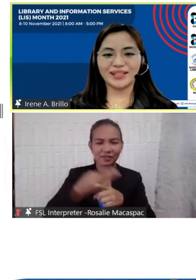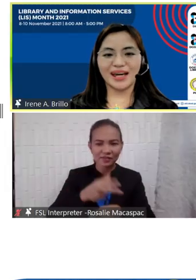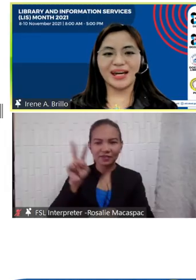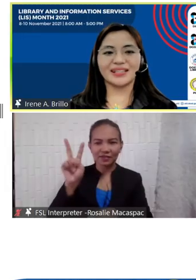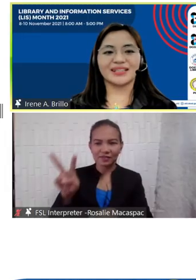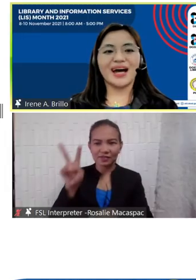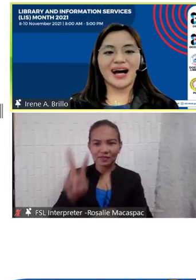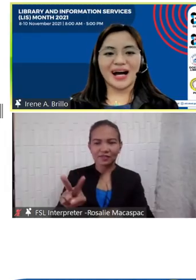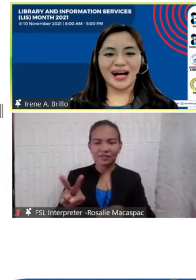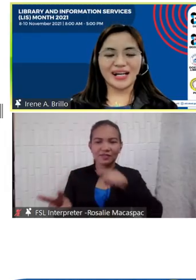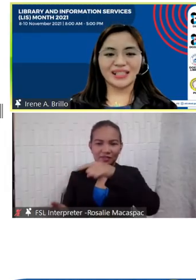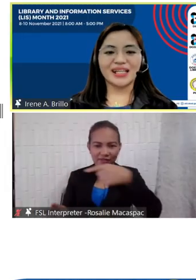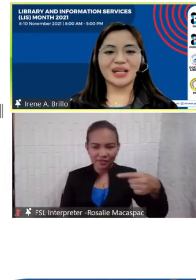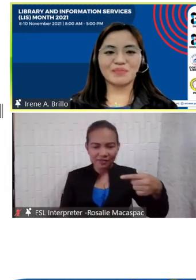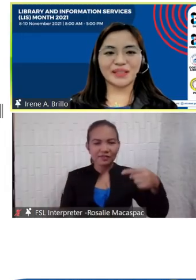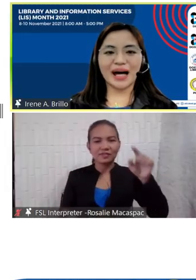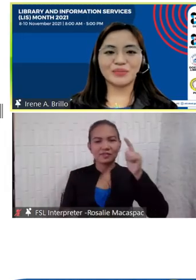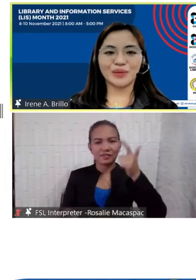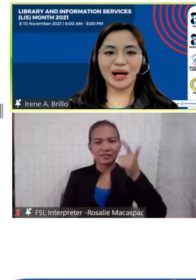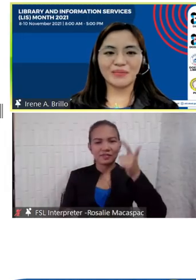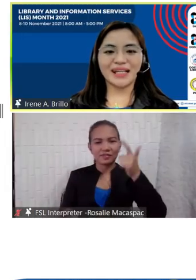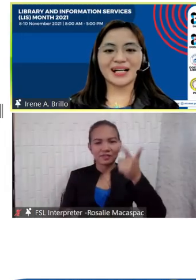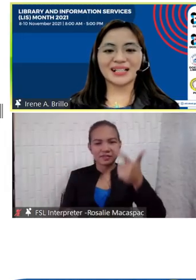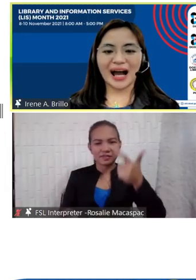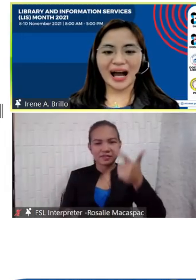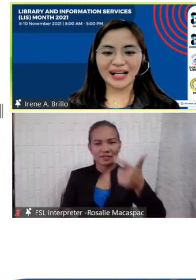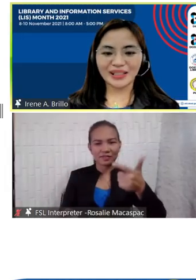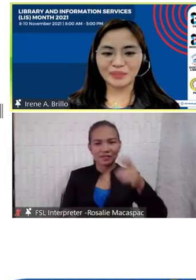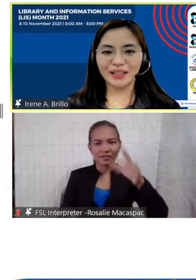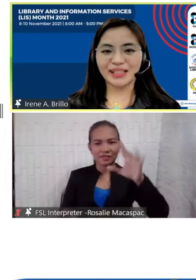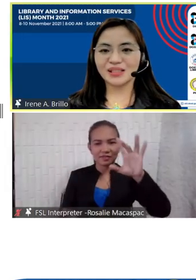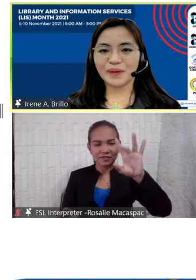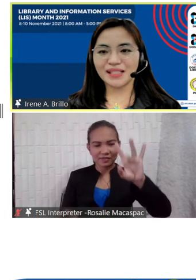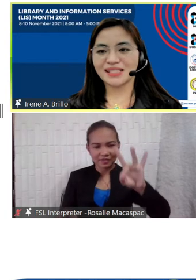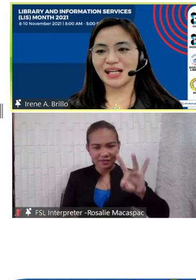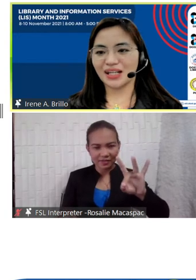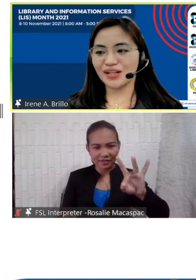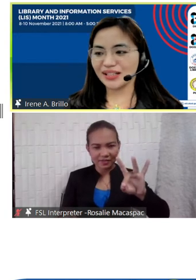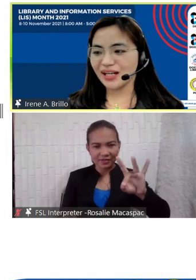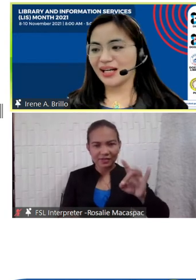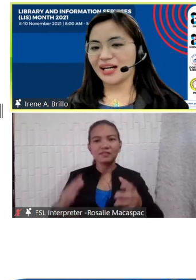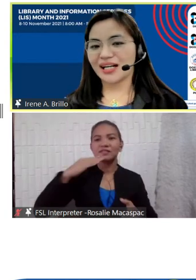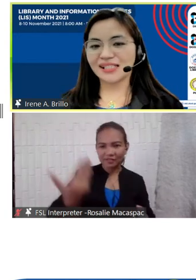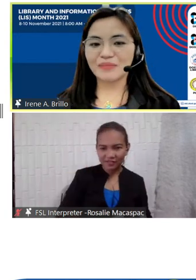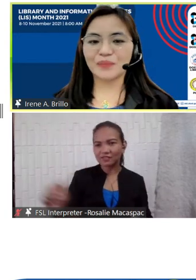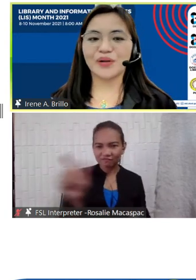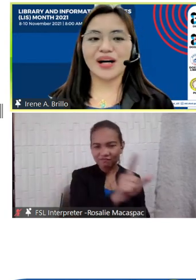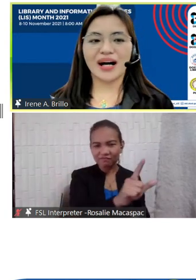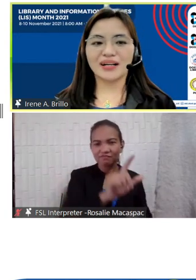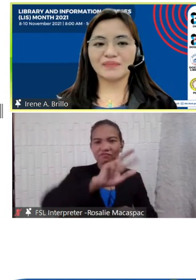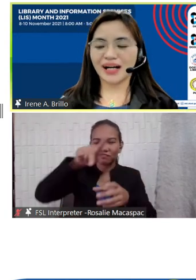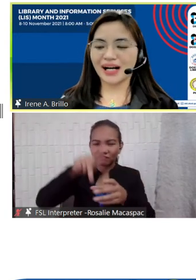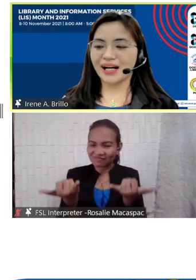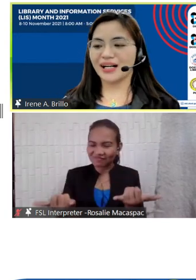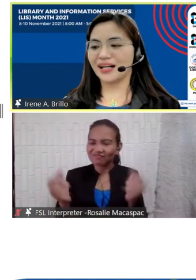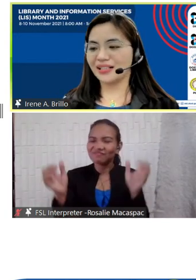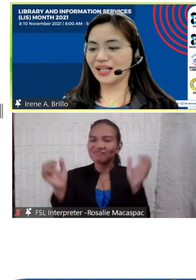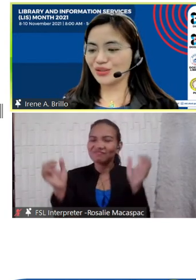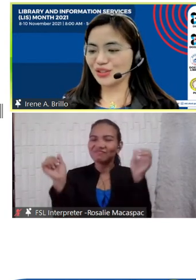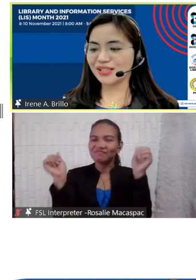to 28. At iniimbitahan po namin ang lahat ng participants ngayon. Kasama po ang